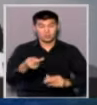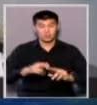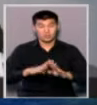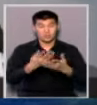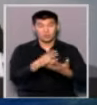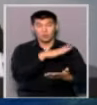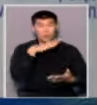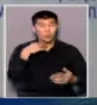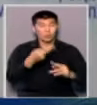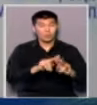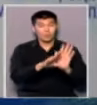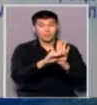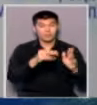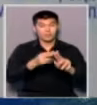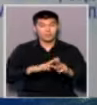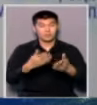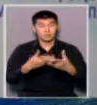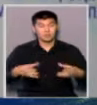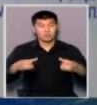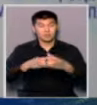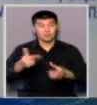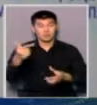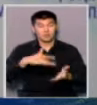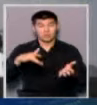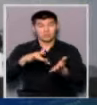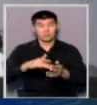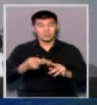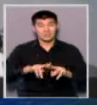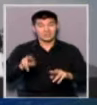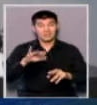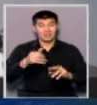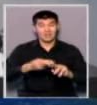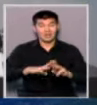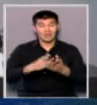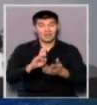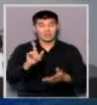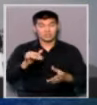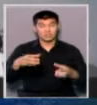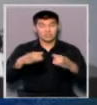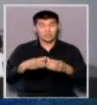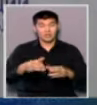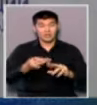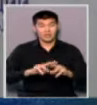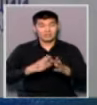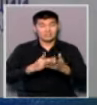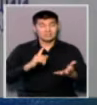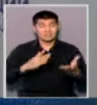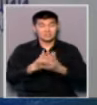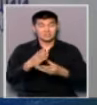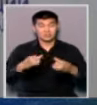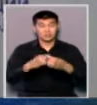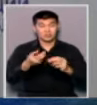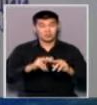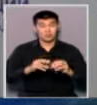Көп кандидат ұсынылғандар сайлау округтері Атырау қаласының Дамба ауылдық округі мен Қайыршақты ауылдық округі. Саяси партиялар